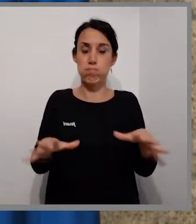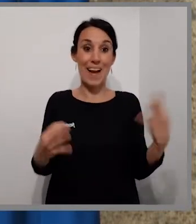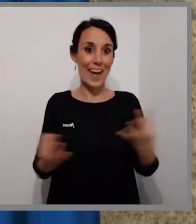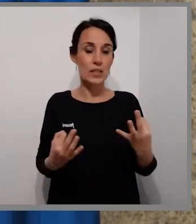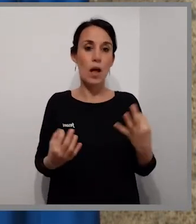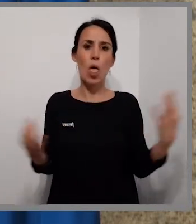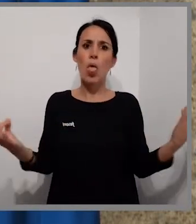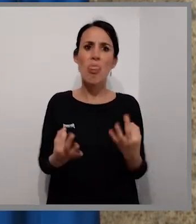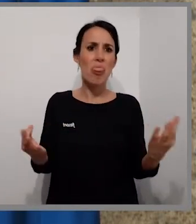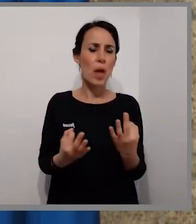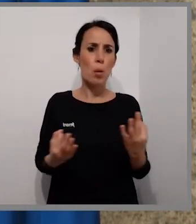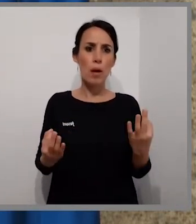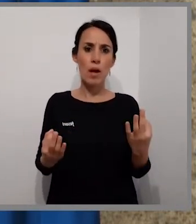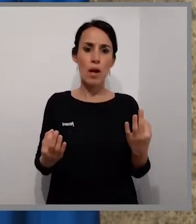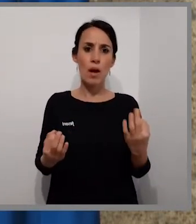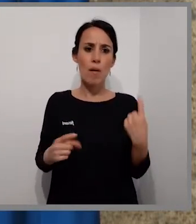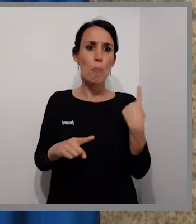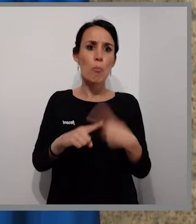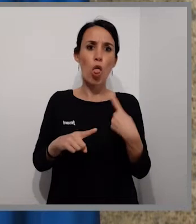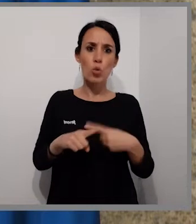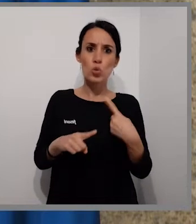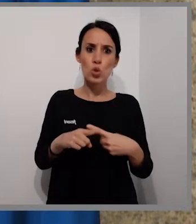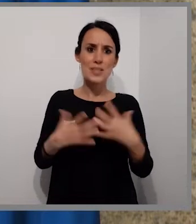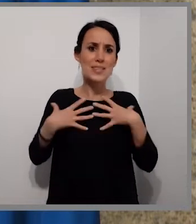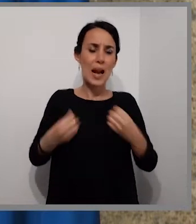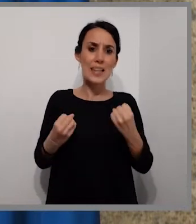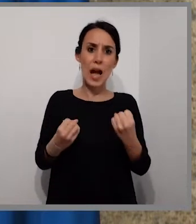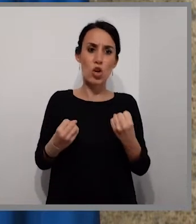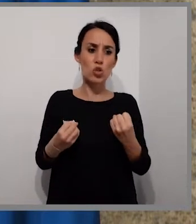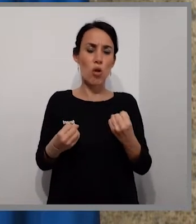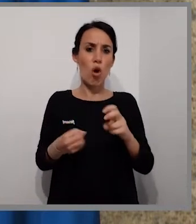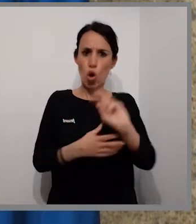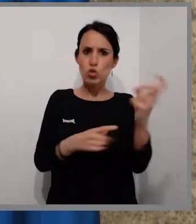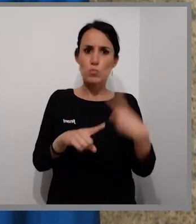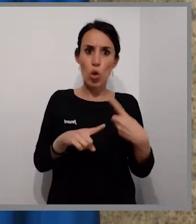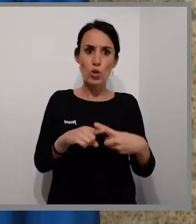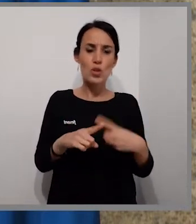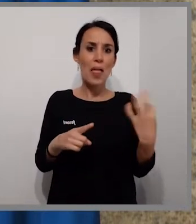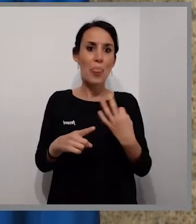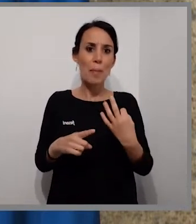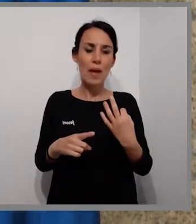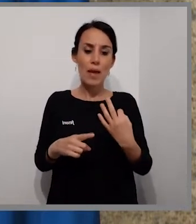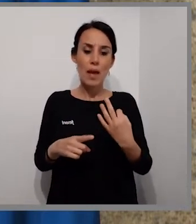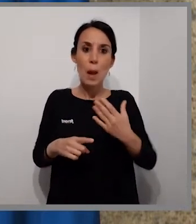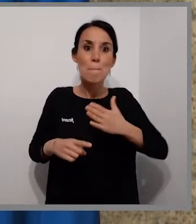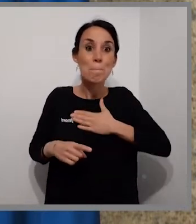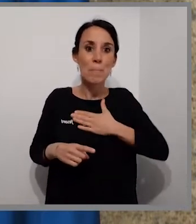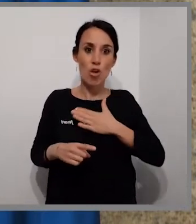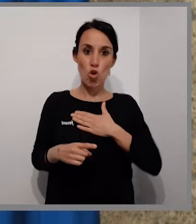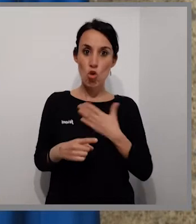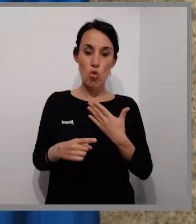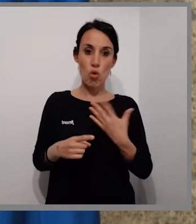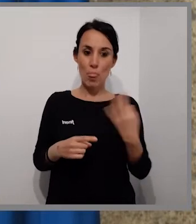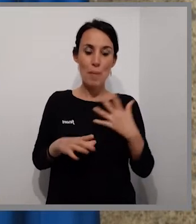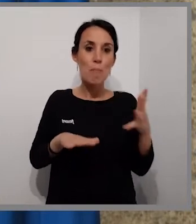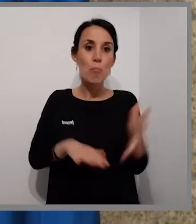pandèmia, és que hem de tindre alguns productes sanitaris i alguns altres productes els hem de tindre al